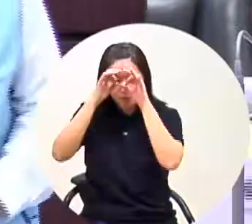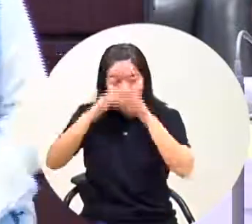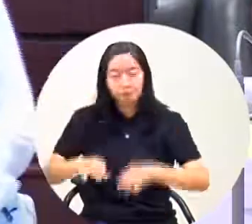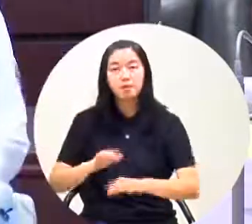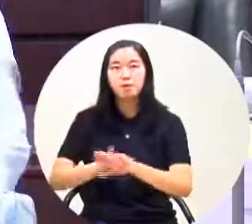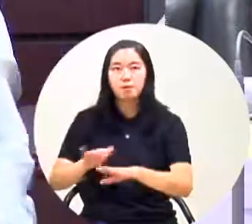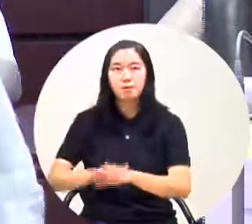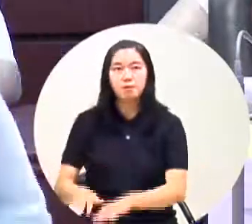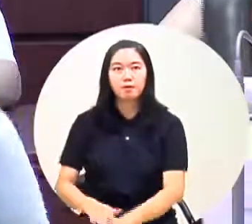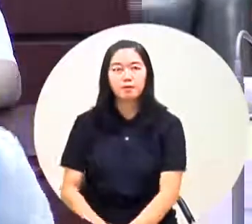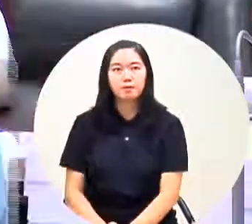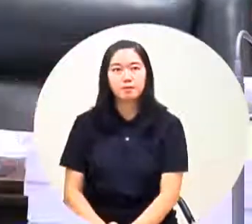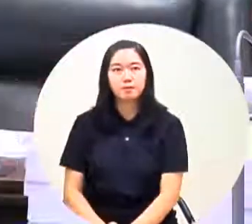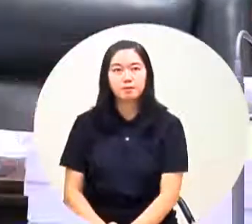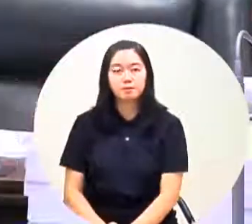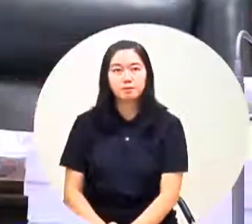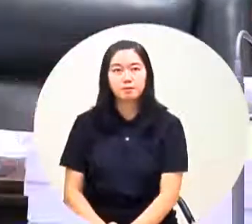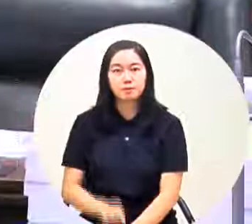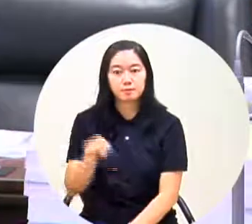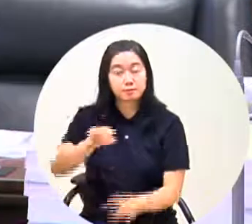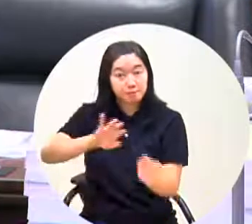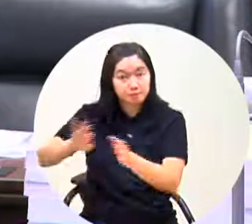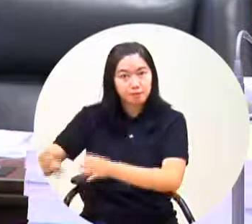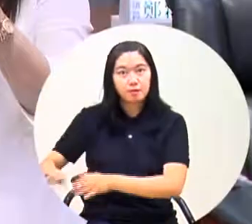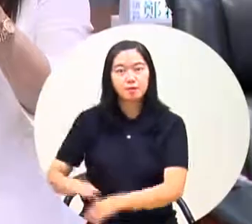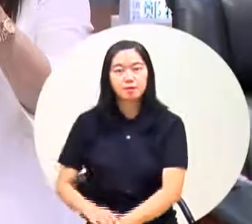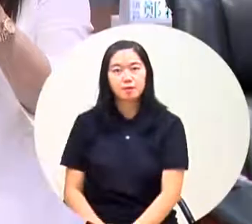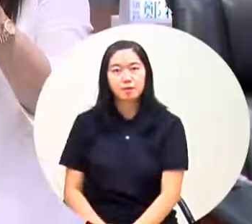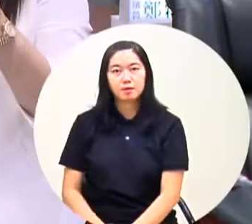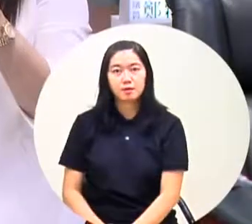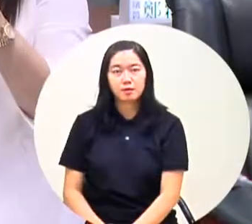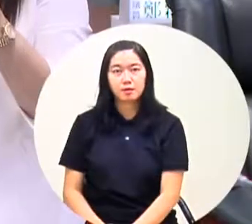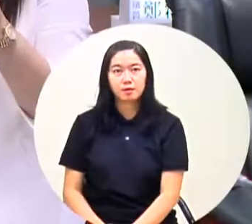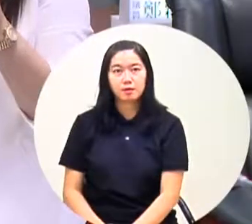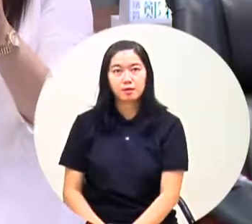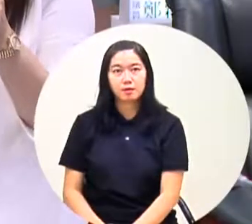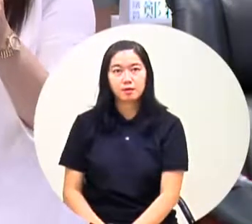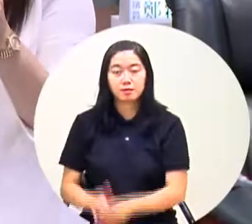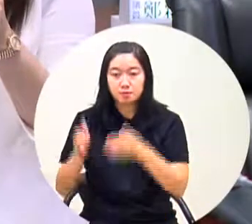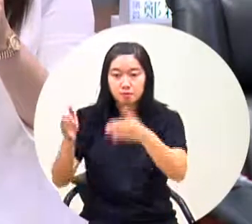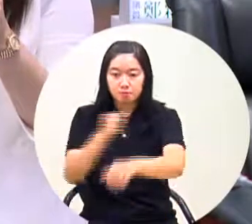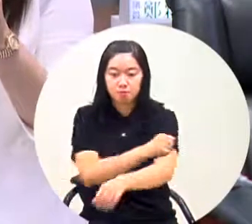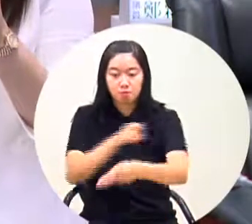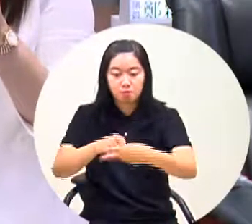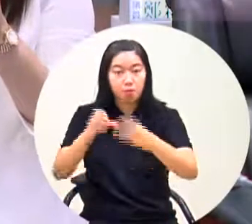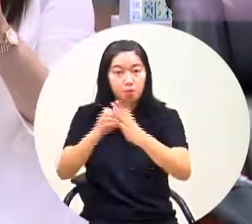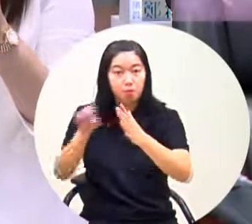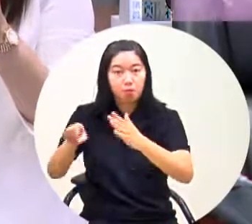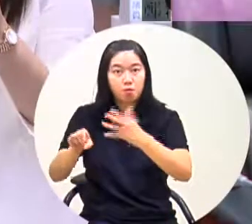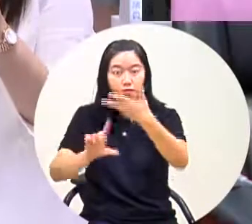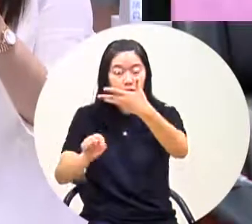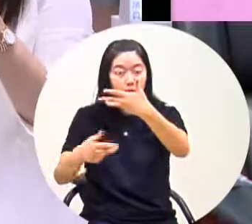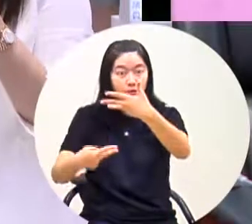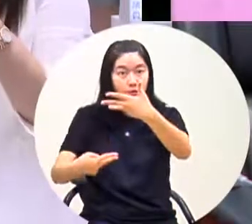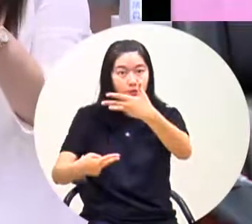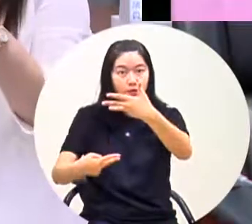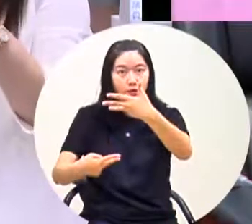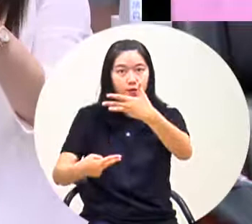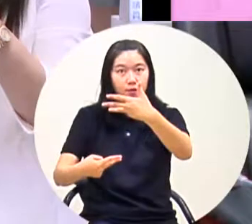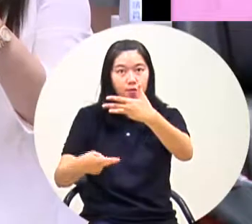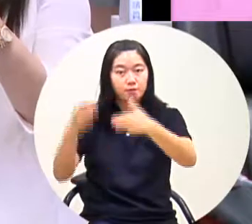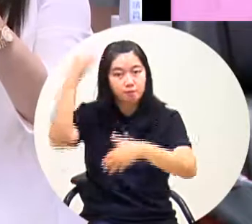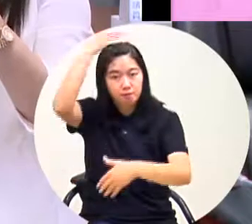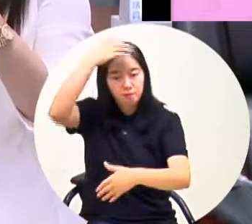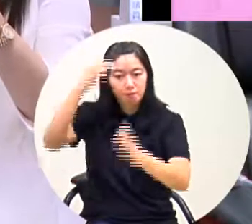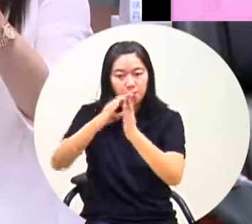阿丽姐姐，啊，另外吼，针对我们劳工局，我们8月2号郑局长你一个